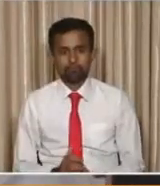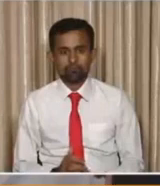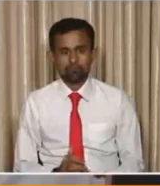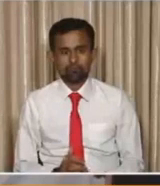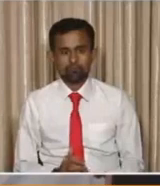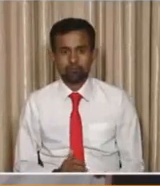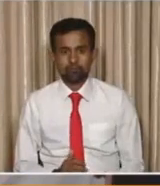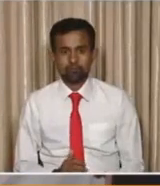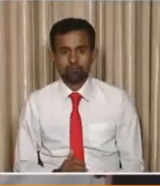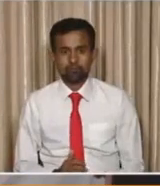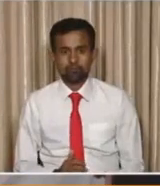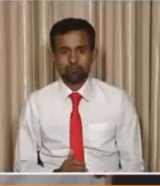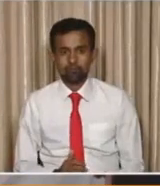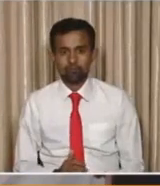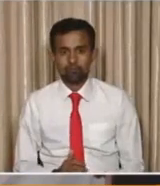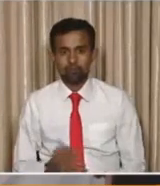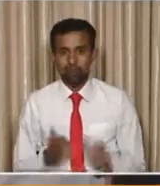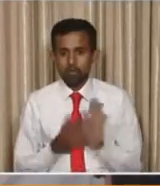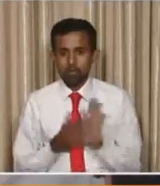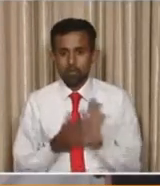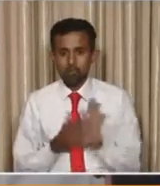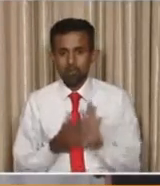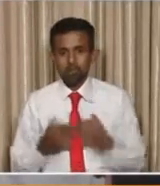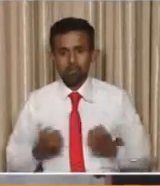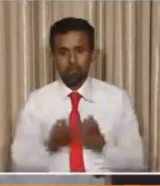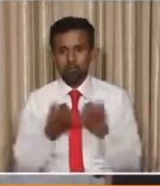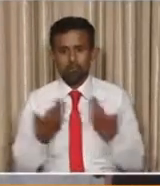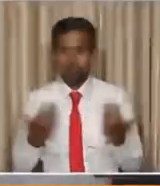මම හිතා මරික්ක මන්ත්‍රීතුමා නෑ කියලා මම ඒක හැප්පෙන්නේ නෑනේ අපේ ප්‍රශ්නයක් නෑ මං යන්නම් කියලා